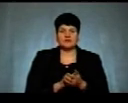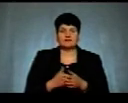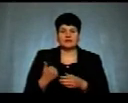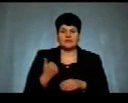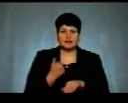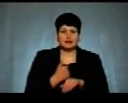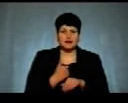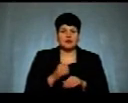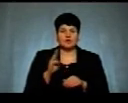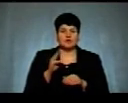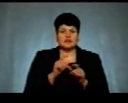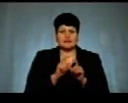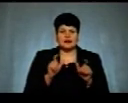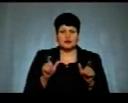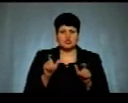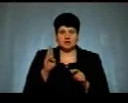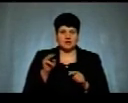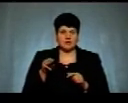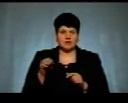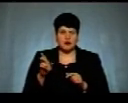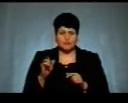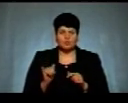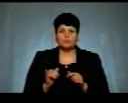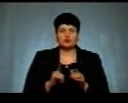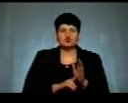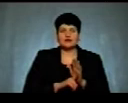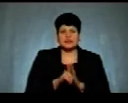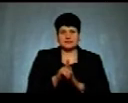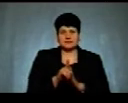штабу Збройних сил України. Почнеться